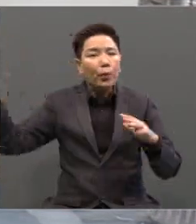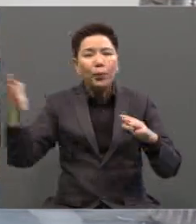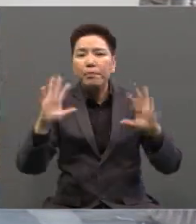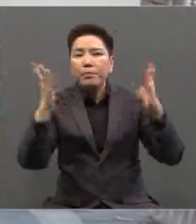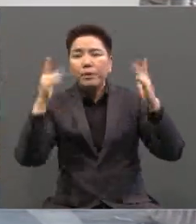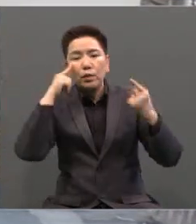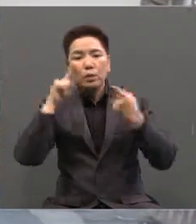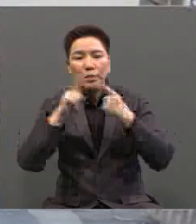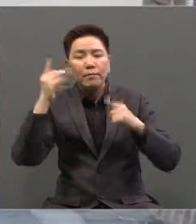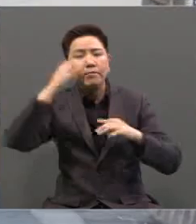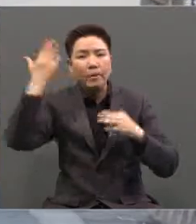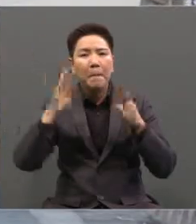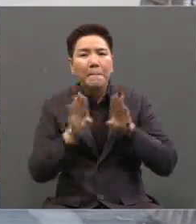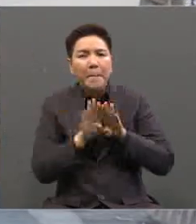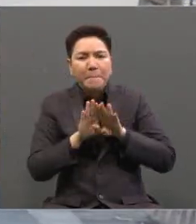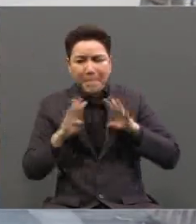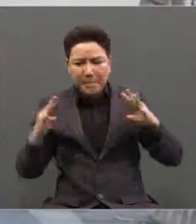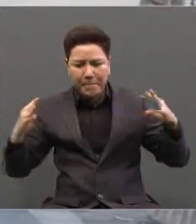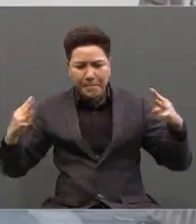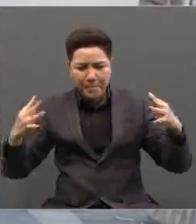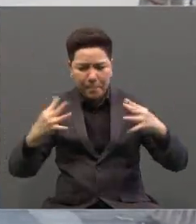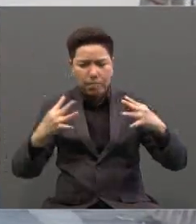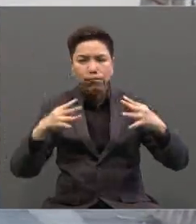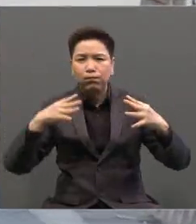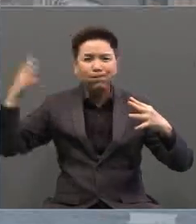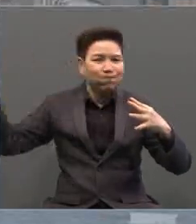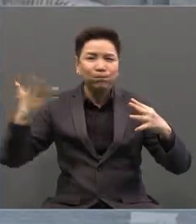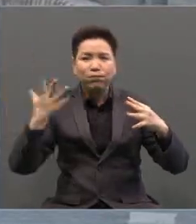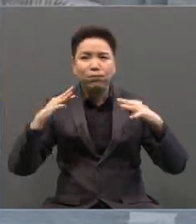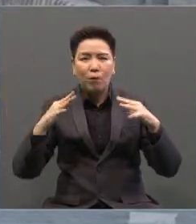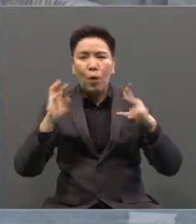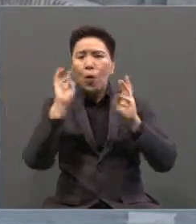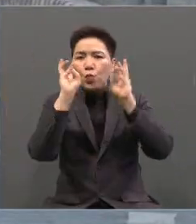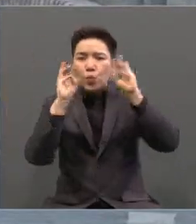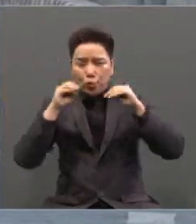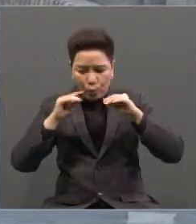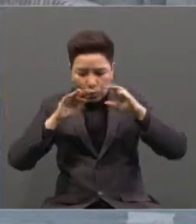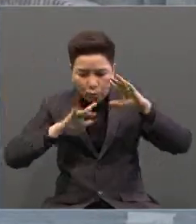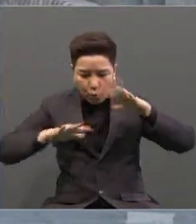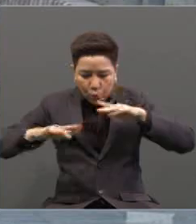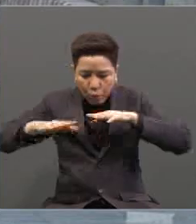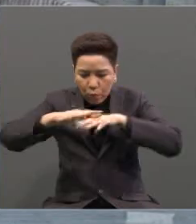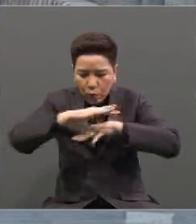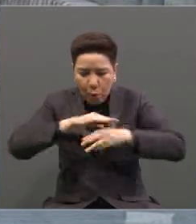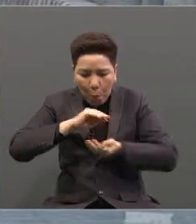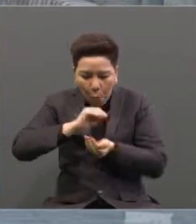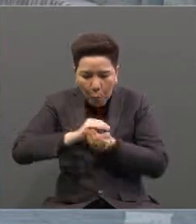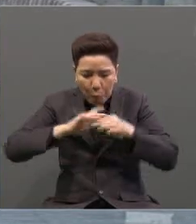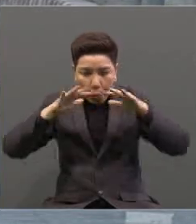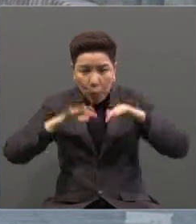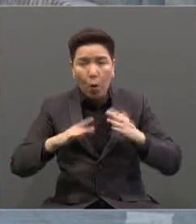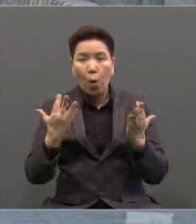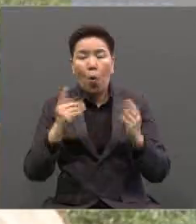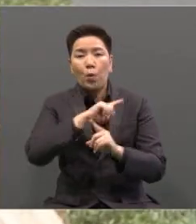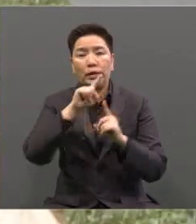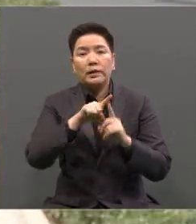ประกอบกับสภาพอากาศปิดอย่างต่อเนื่องเป็นปัจจัยที่ส่งผลให้เกิดการสะสมของ PM 2.5จากนั้นในวัน